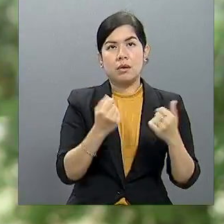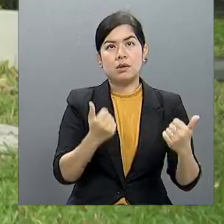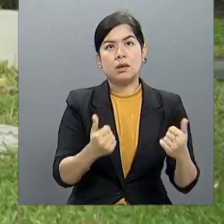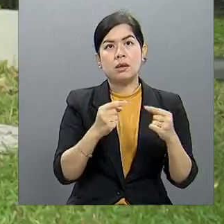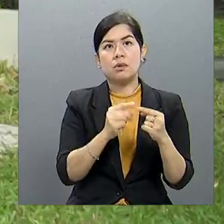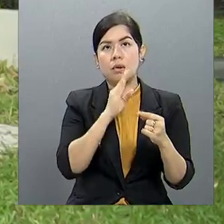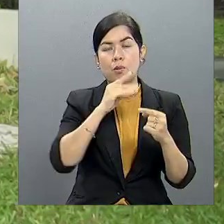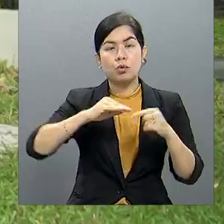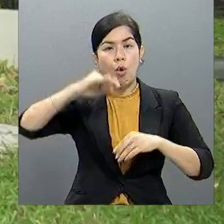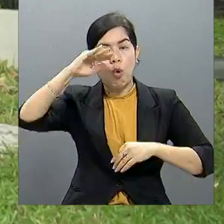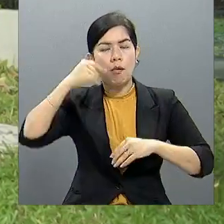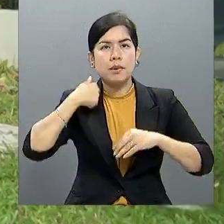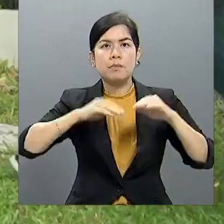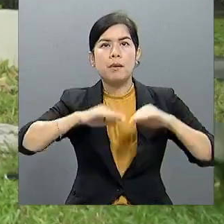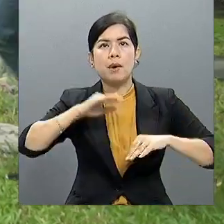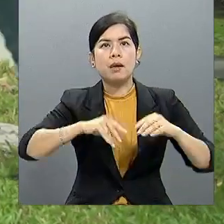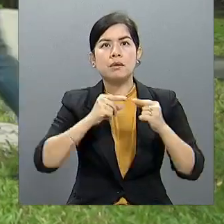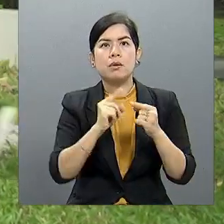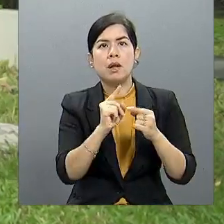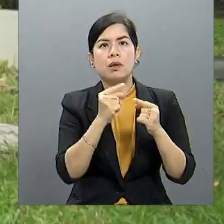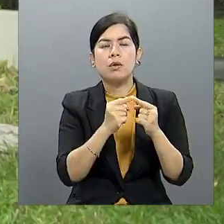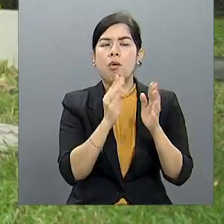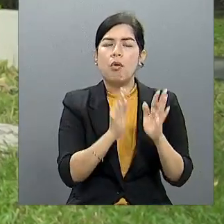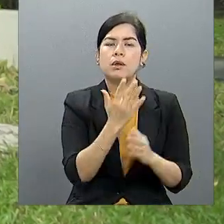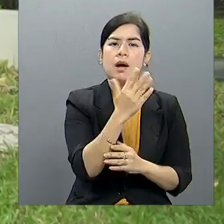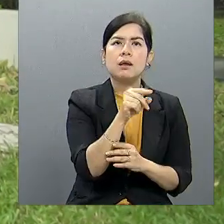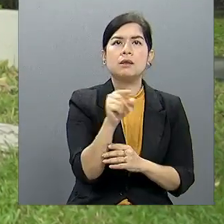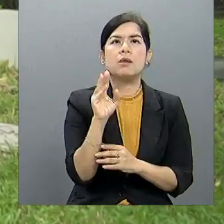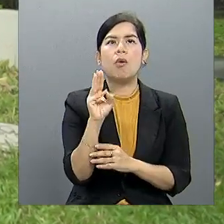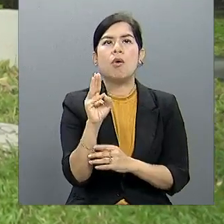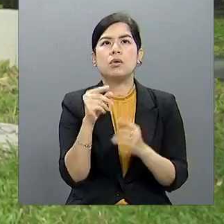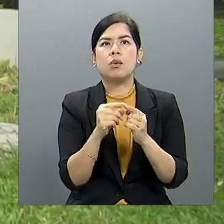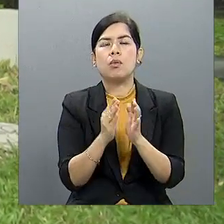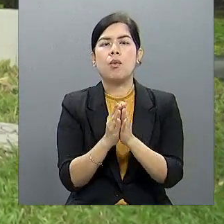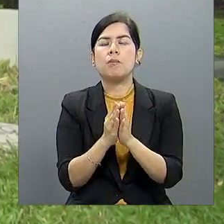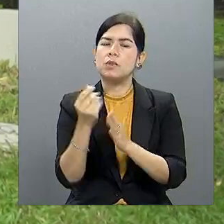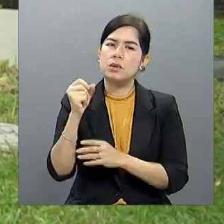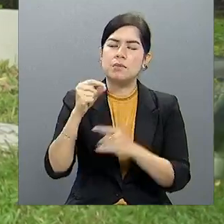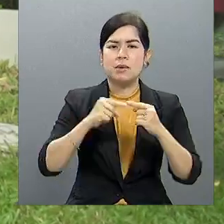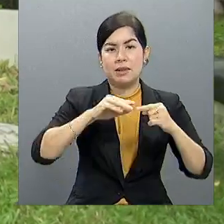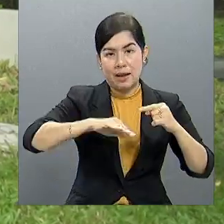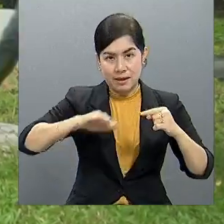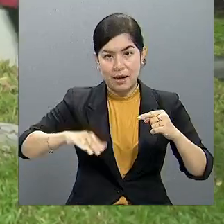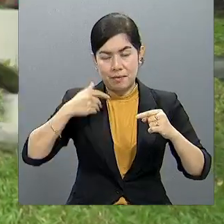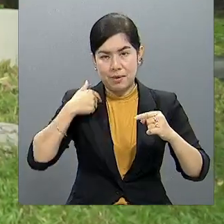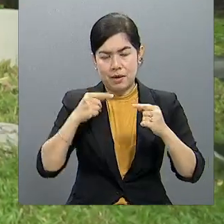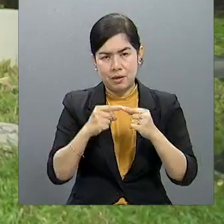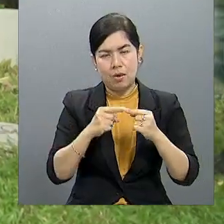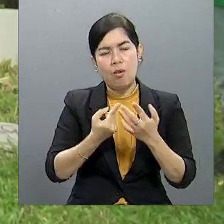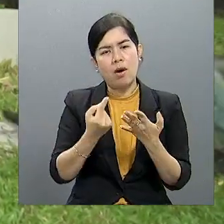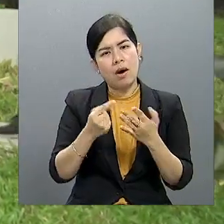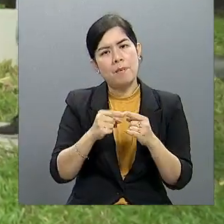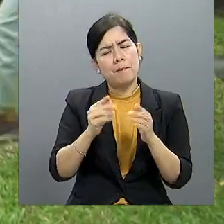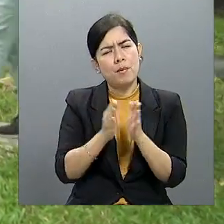ายู่ที่